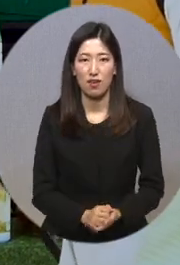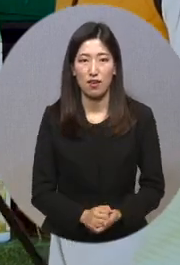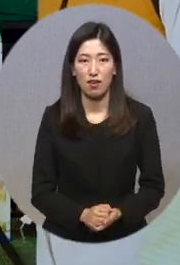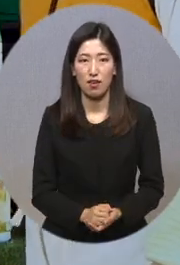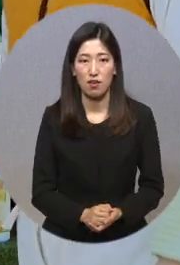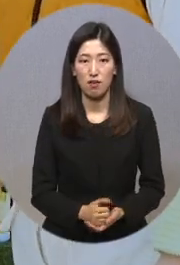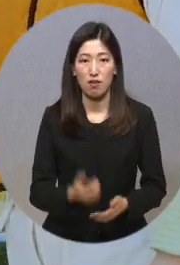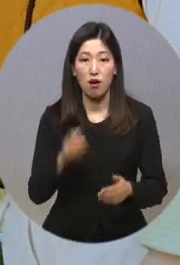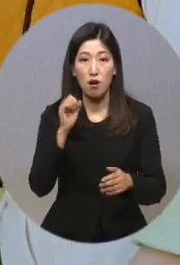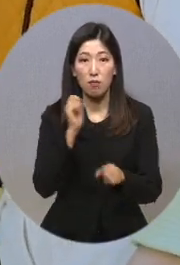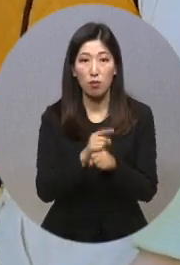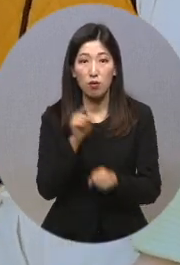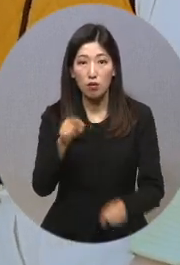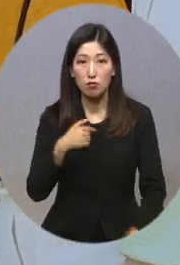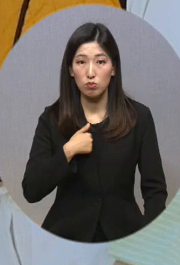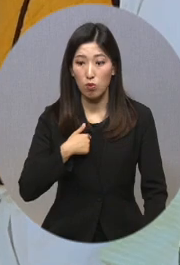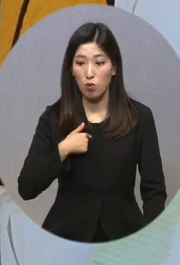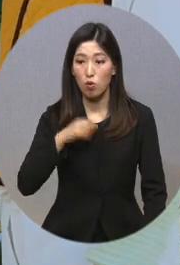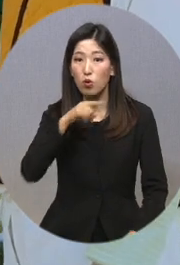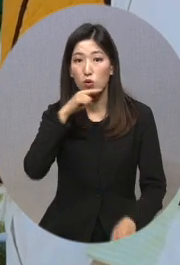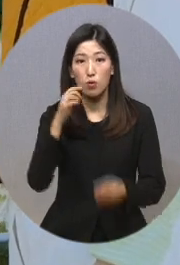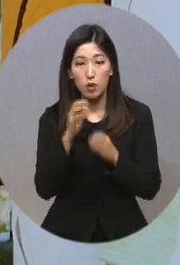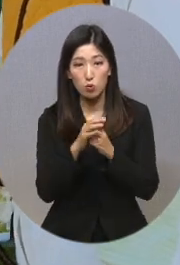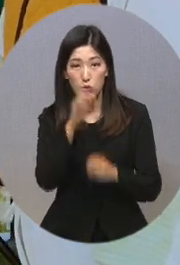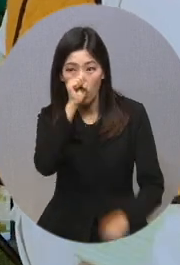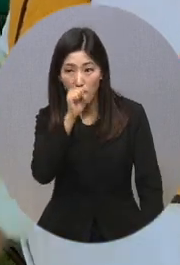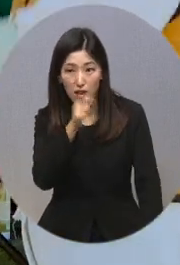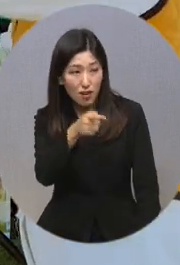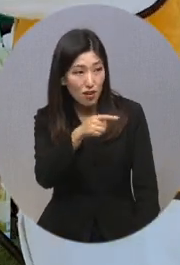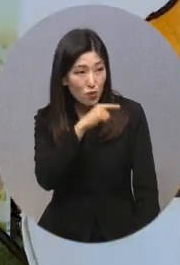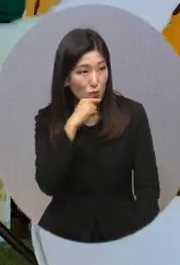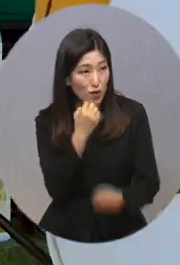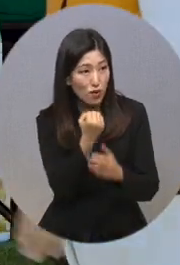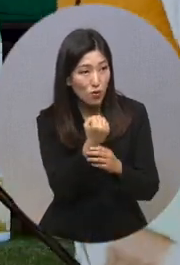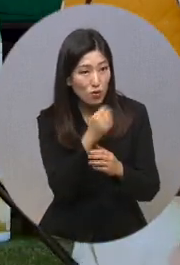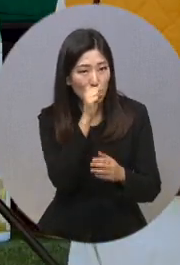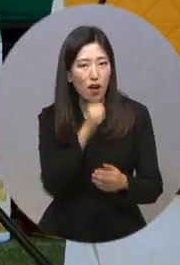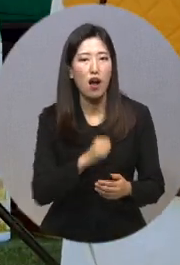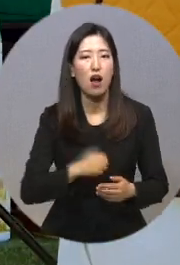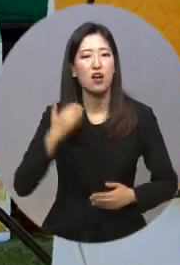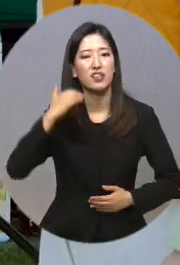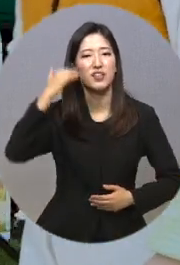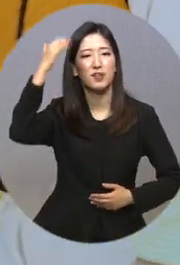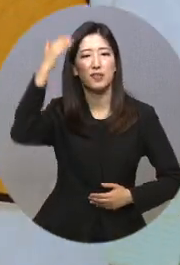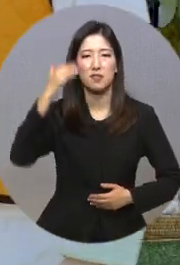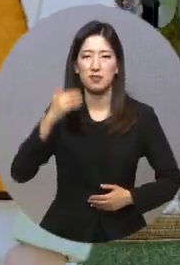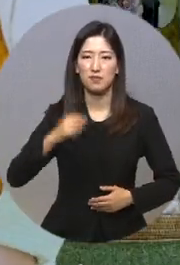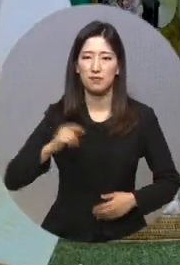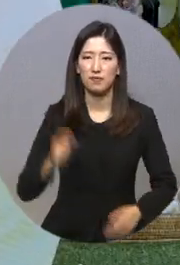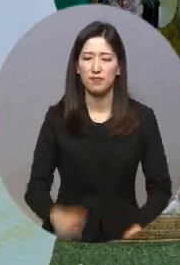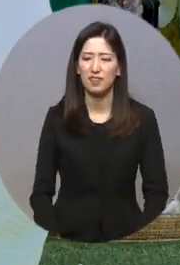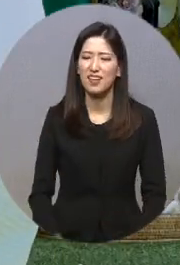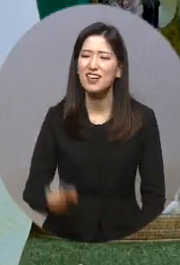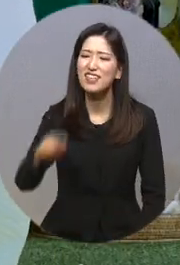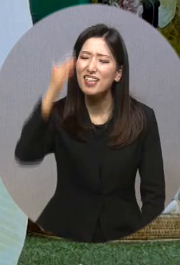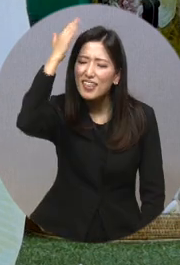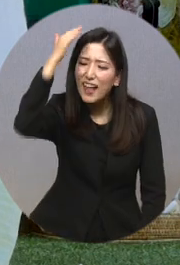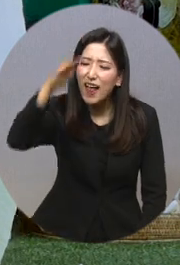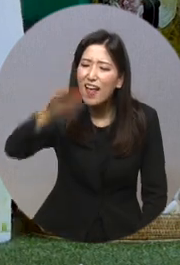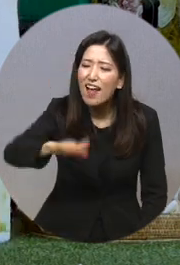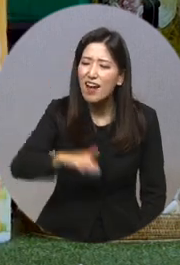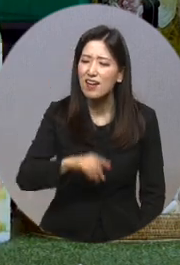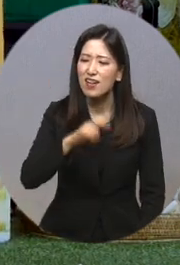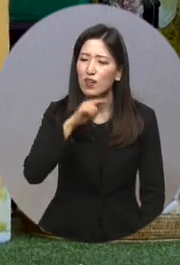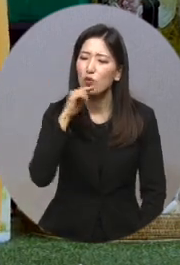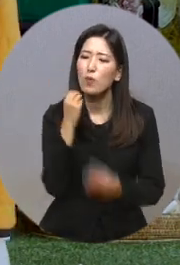봐요. 저 토마토 좋아하거든요. 토마토 좋아하죠? 네. 벌써 이 기럭지가 다르잖아. 아, 좀 먹어라 기정아. 토마토 좀.